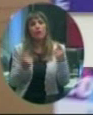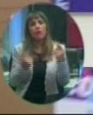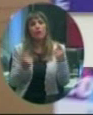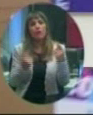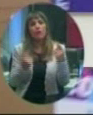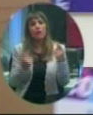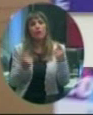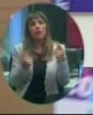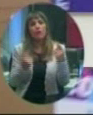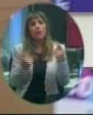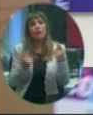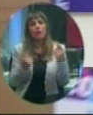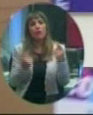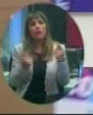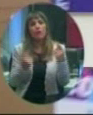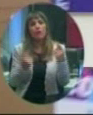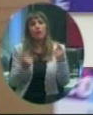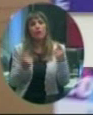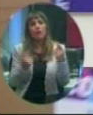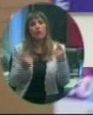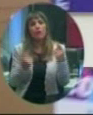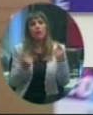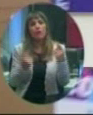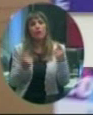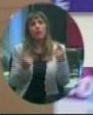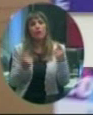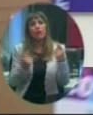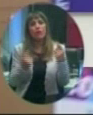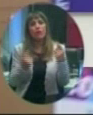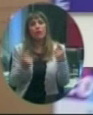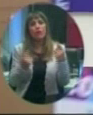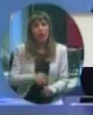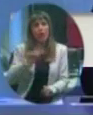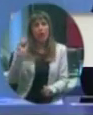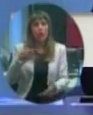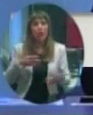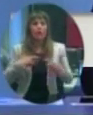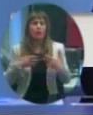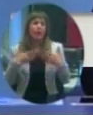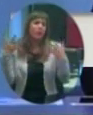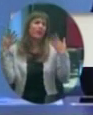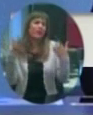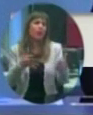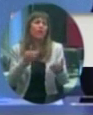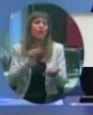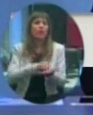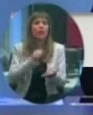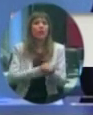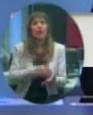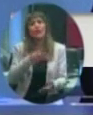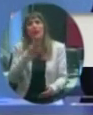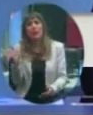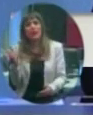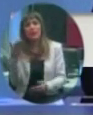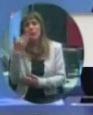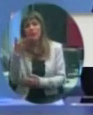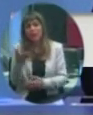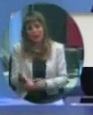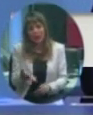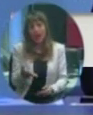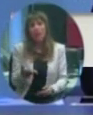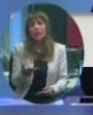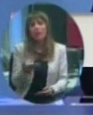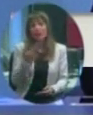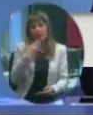גופי התקשורת. אני יודע שיש נטייה וכולם שמחים לתקוף את העיתון הימני במדינה שזה ישראל היום, אבל ברוך